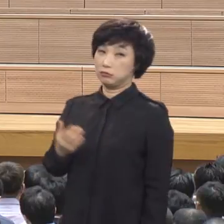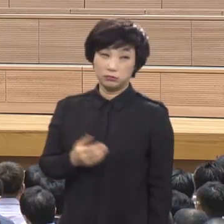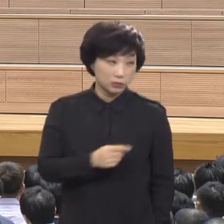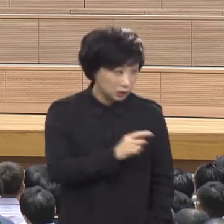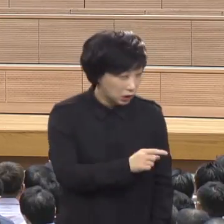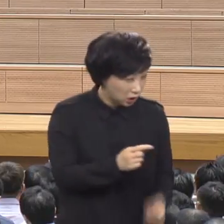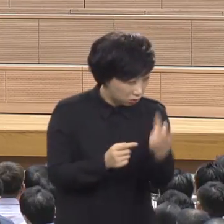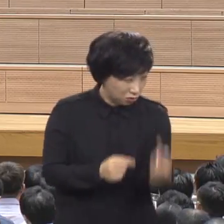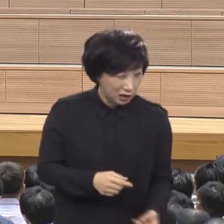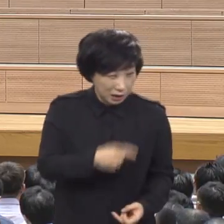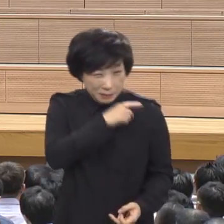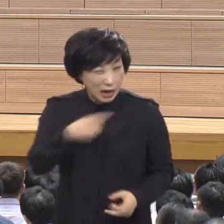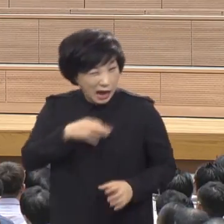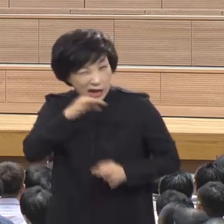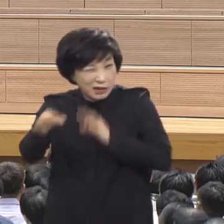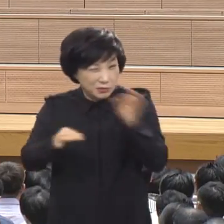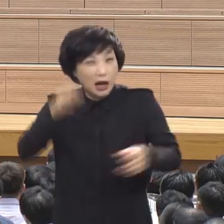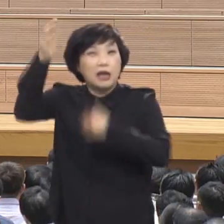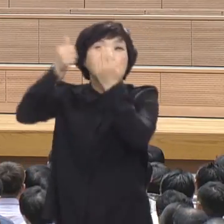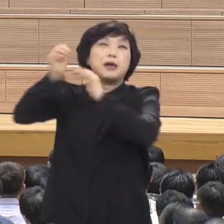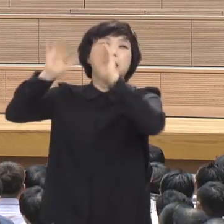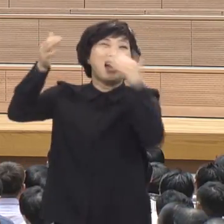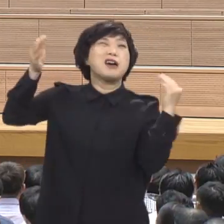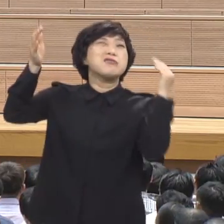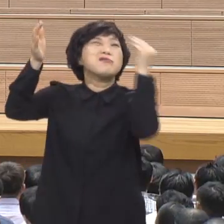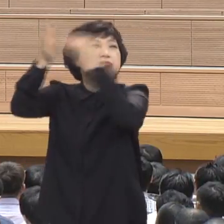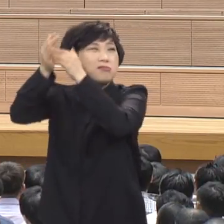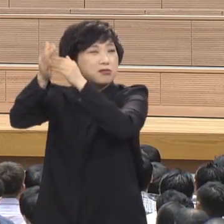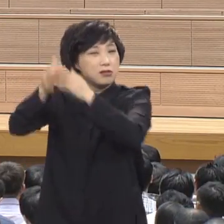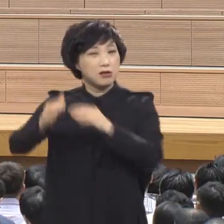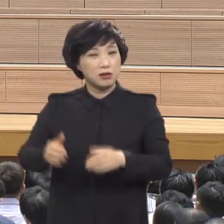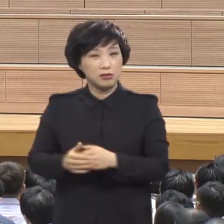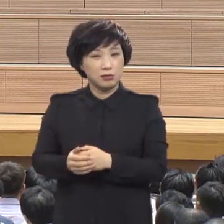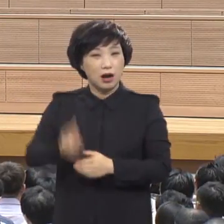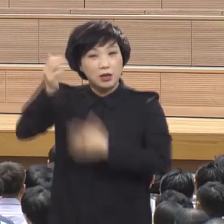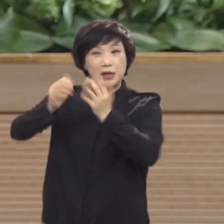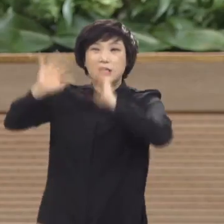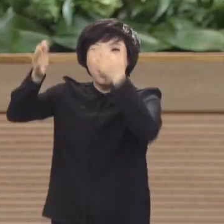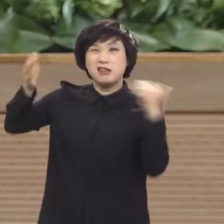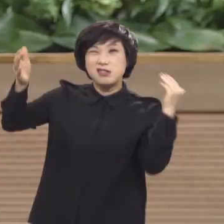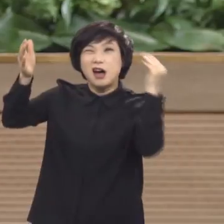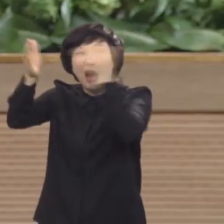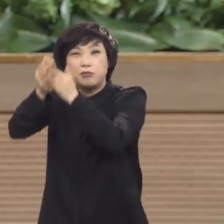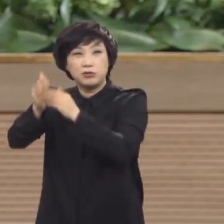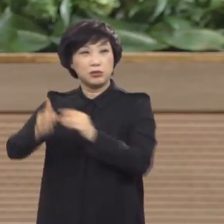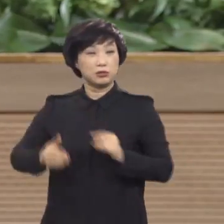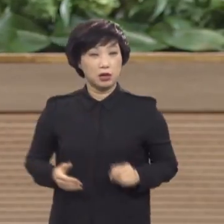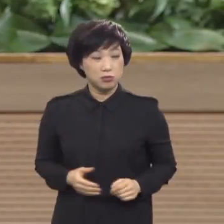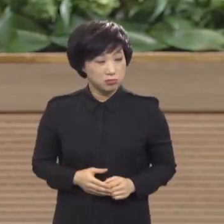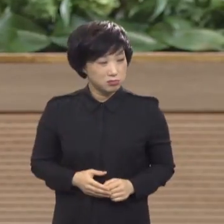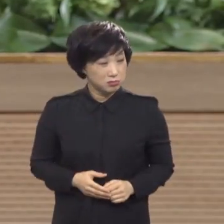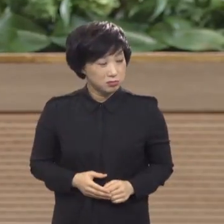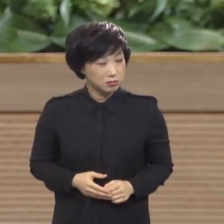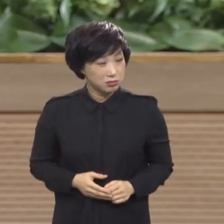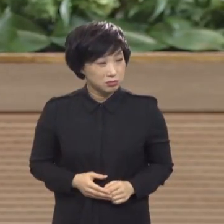아우의 핏소리가 내게 사무쳤어. 하늘에 사무쳤어.